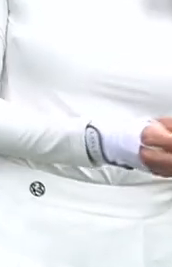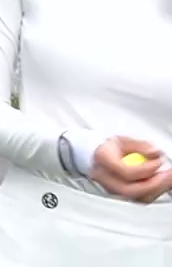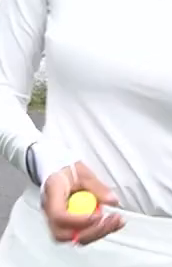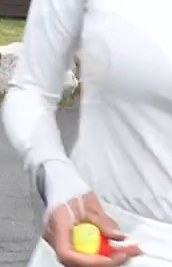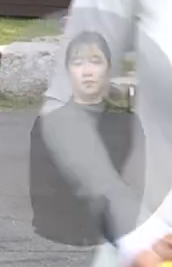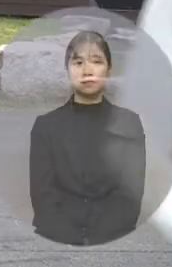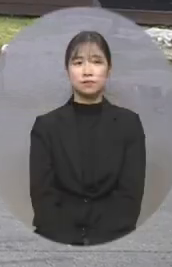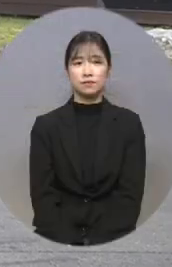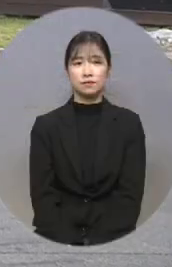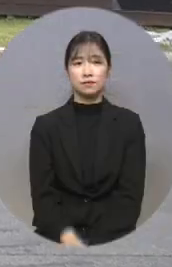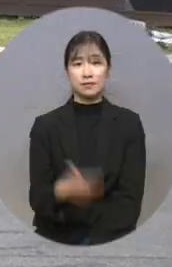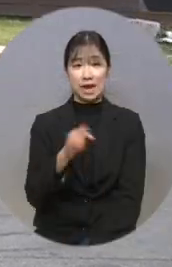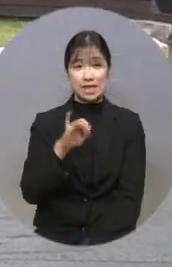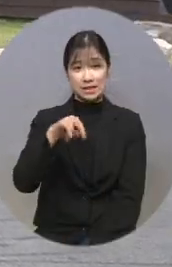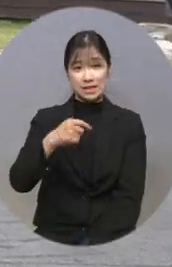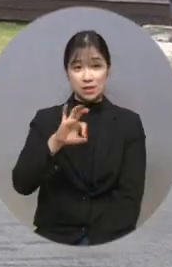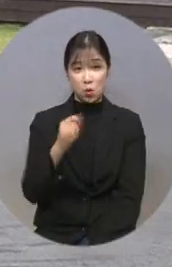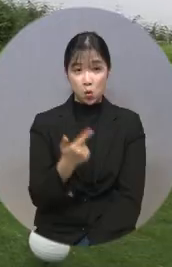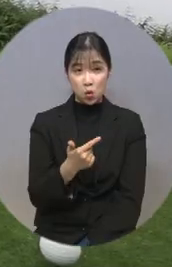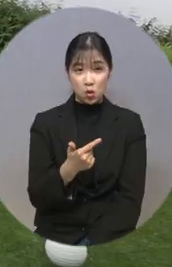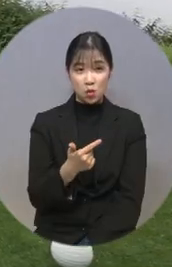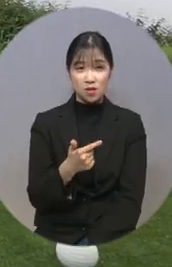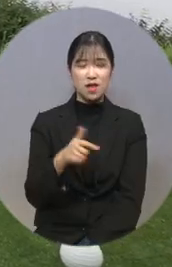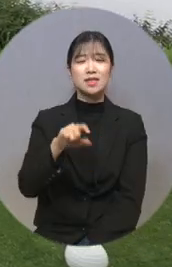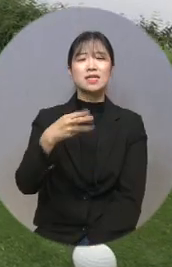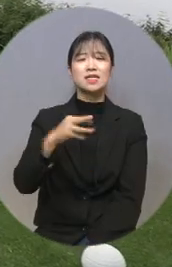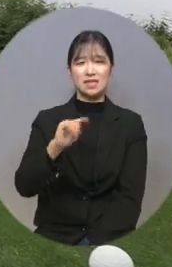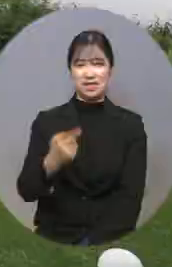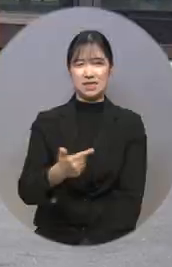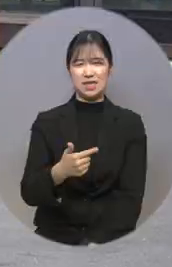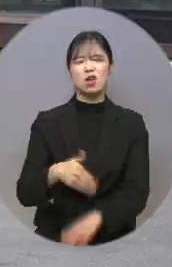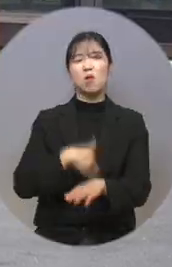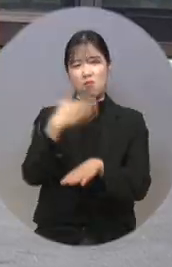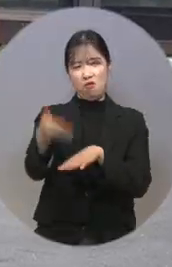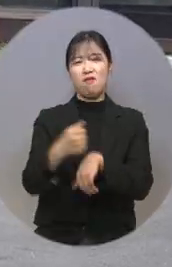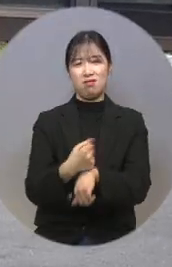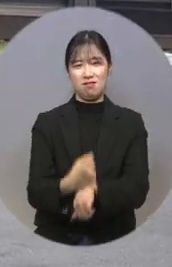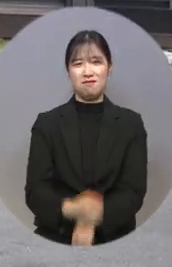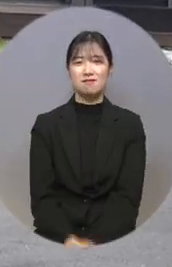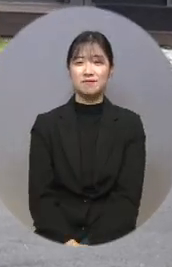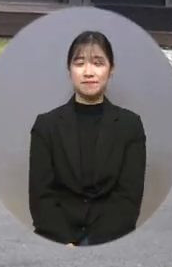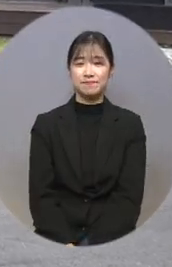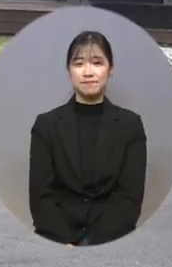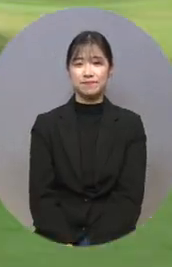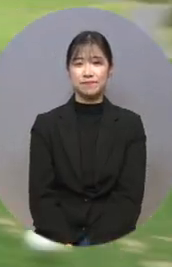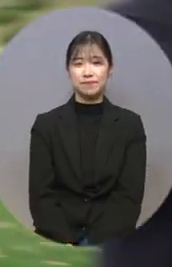나이스 온. 그림 넘어갔다 양. 어? 저요. 넘어가서 있다 양.